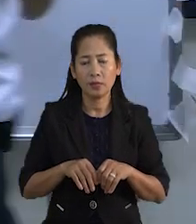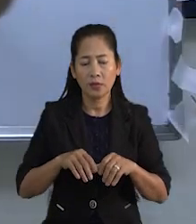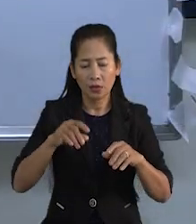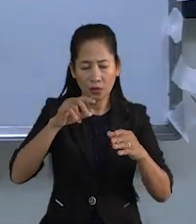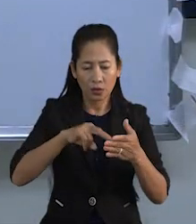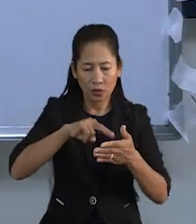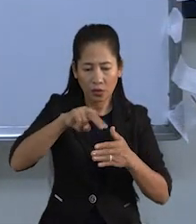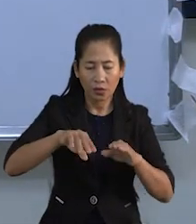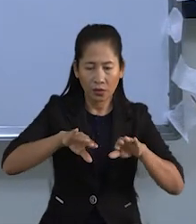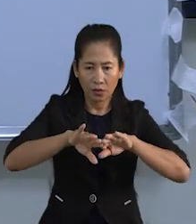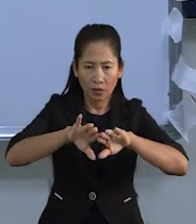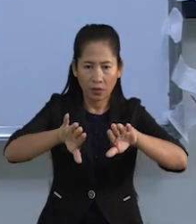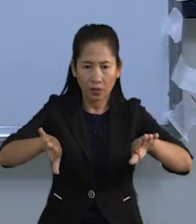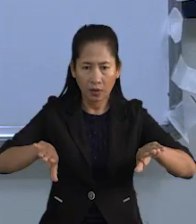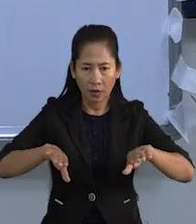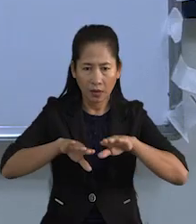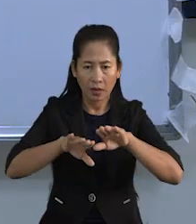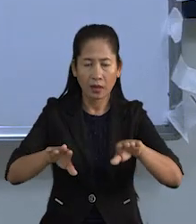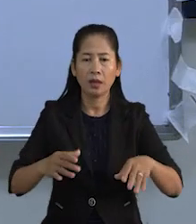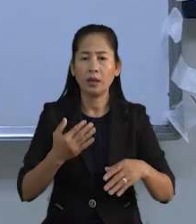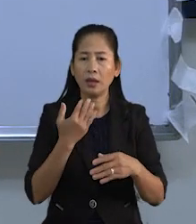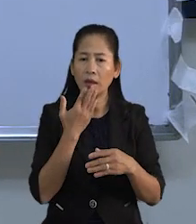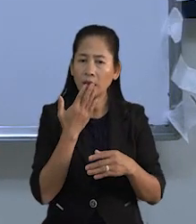ចុះហែលទឹក